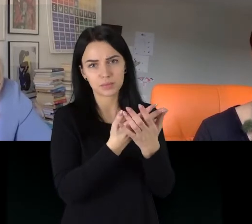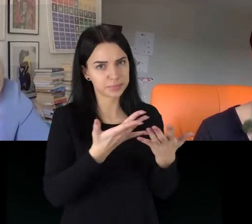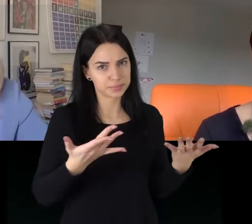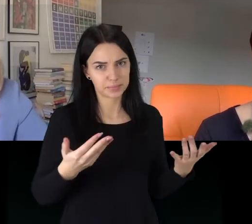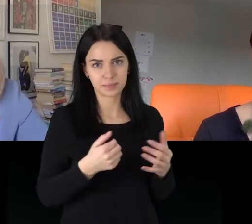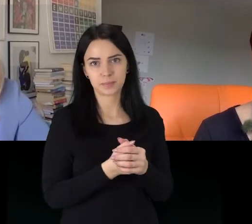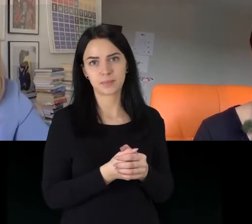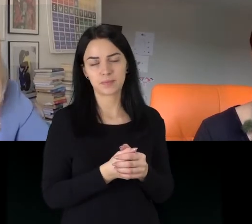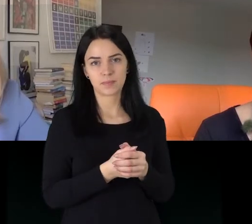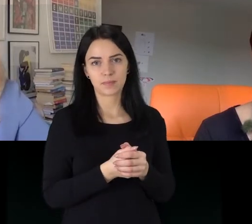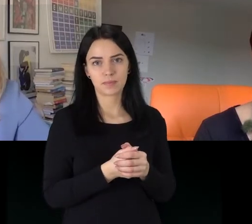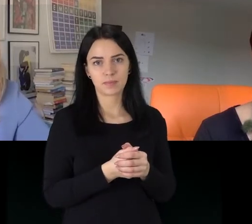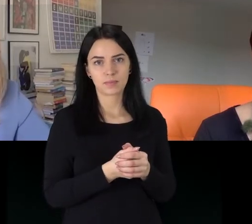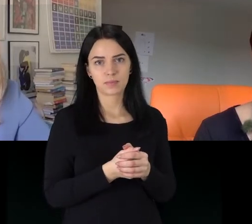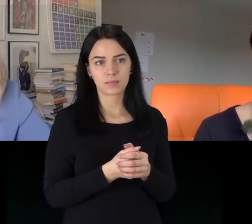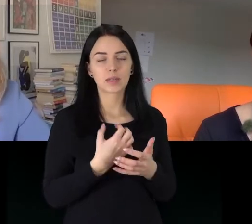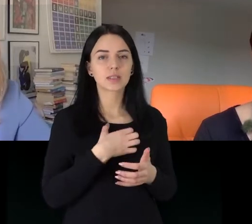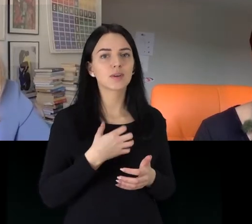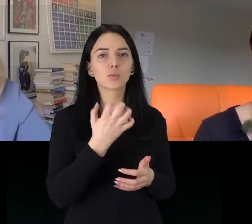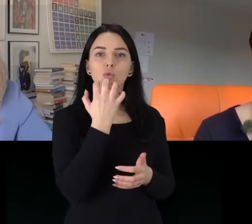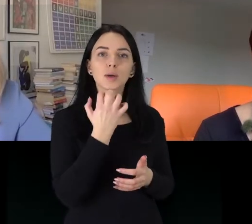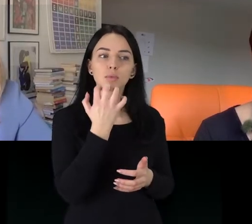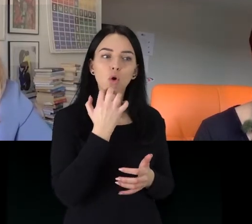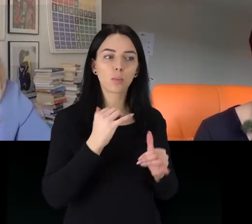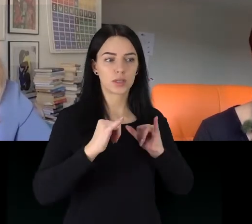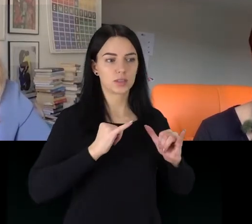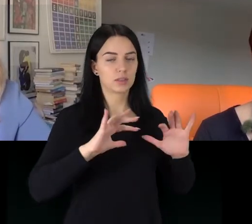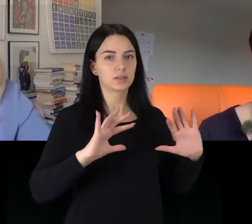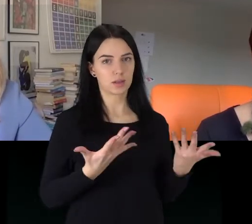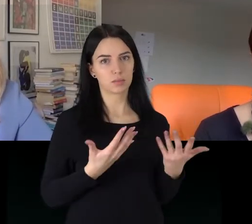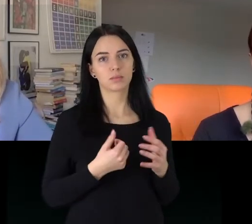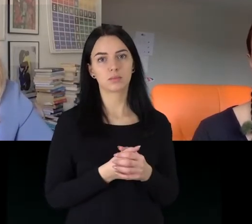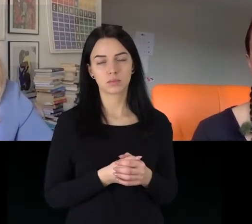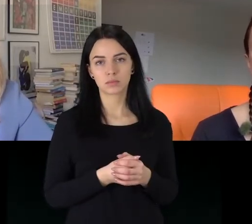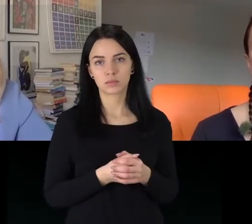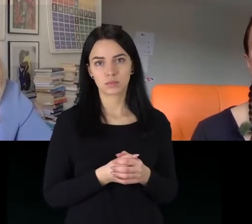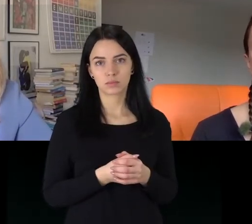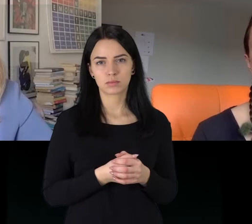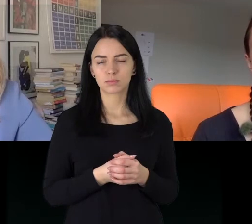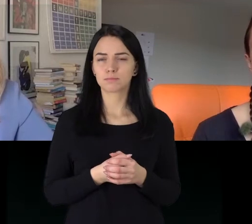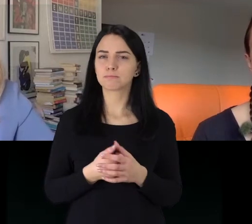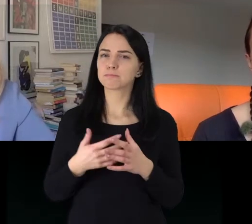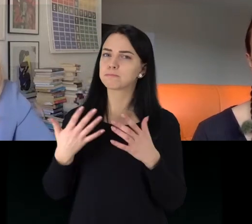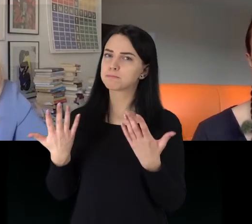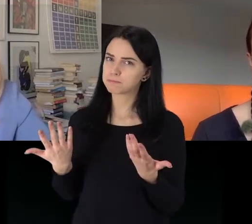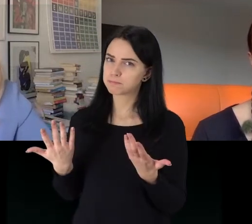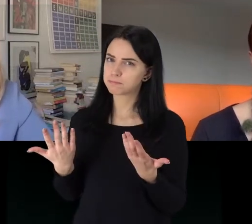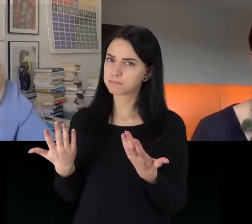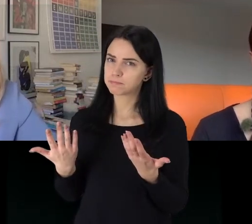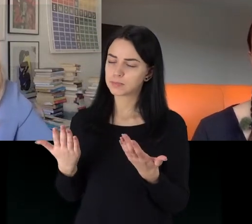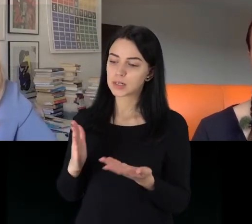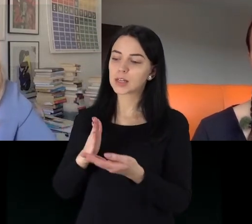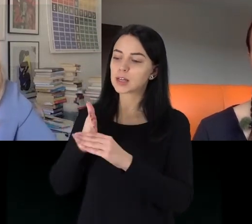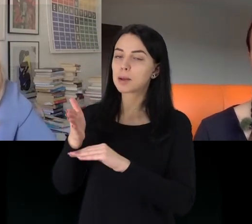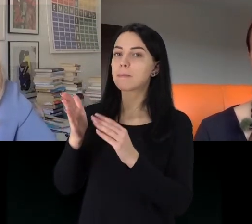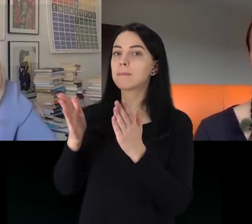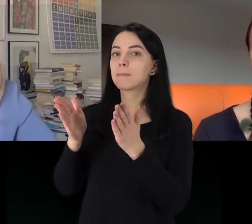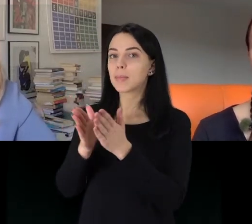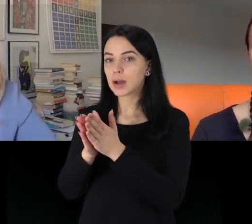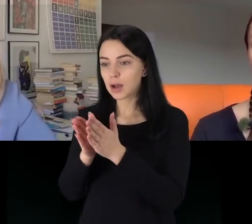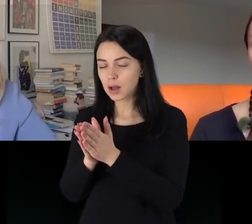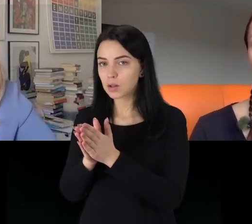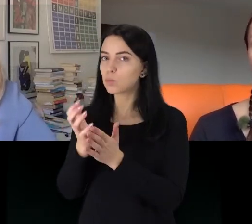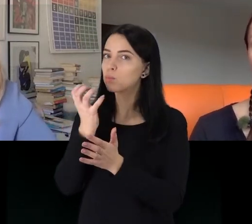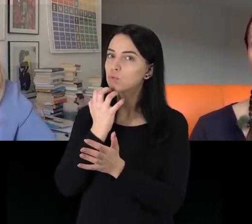mano kvietimas yra domėtis. Domėtis, kaip elgtis specifiškai. Tai kreiptis pagalbos,